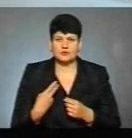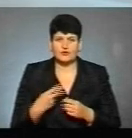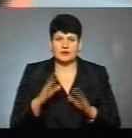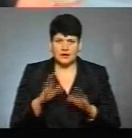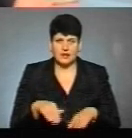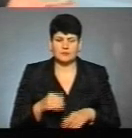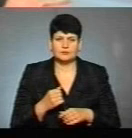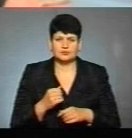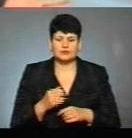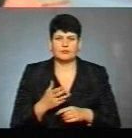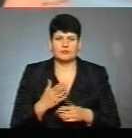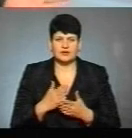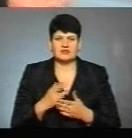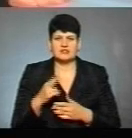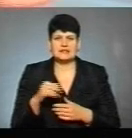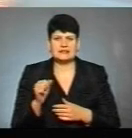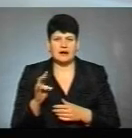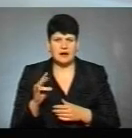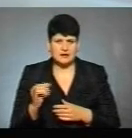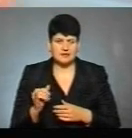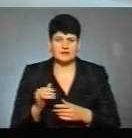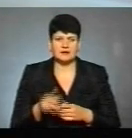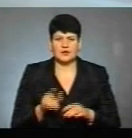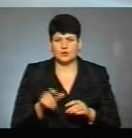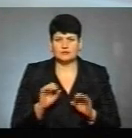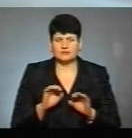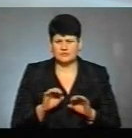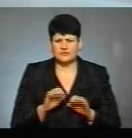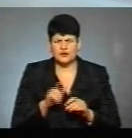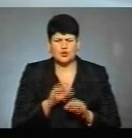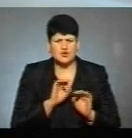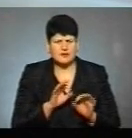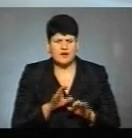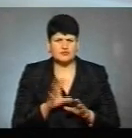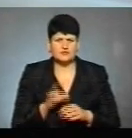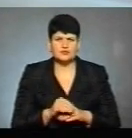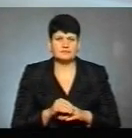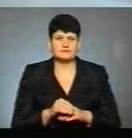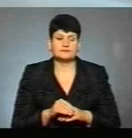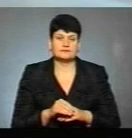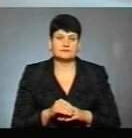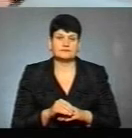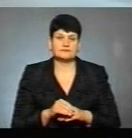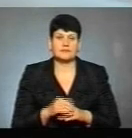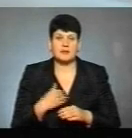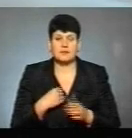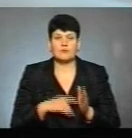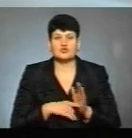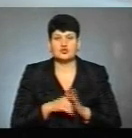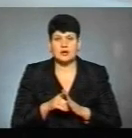буде, бо дивився, то вже є такі дані, вже він то розказує, так все. І ми